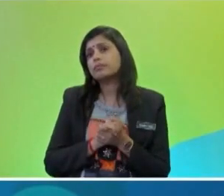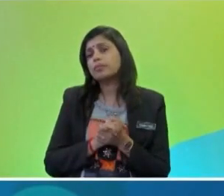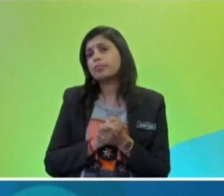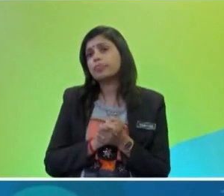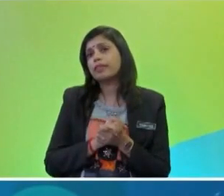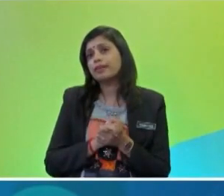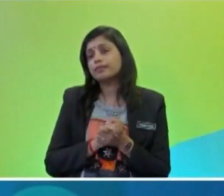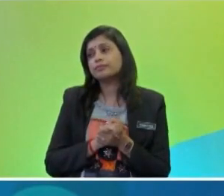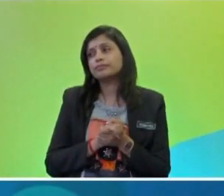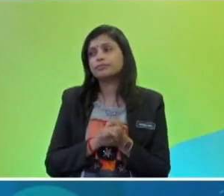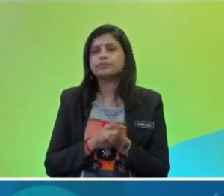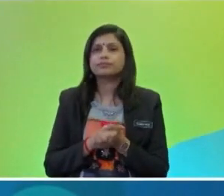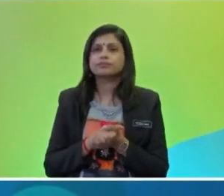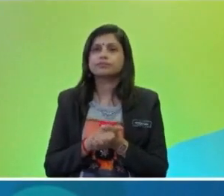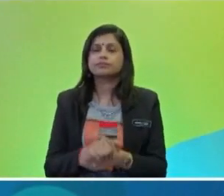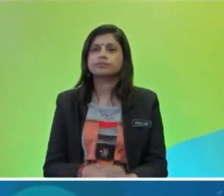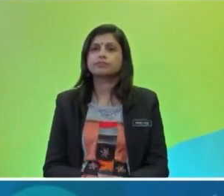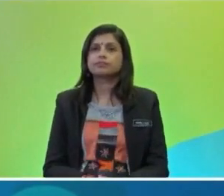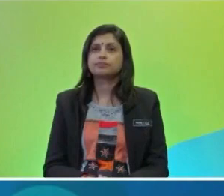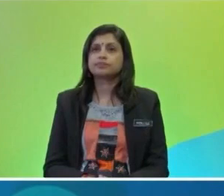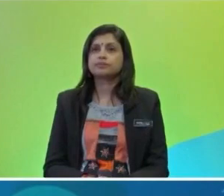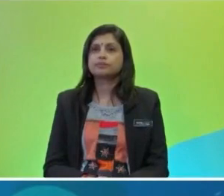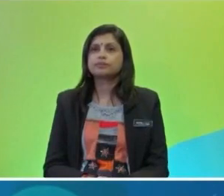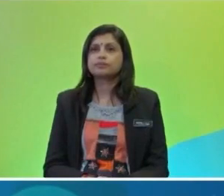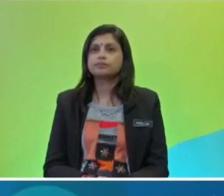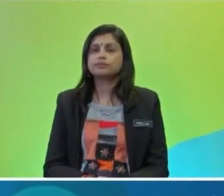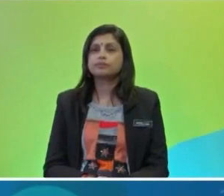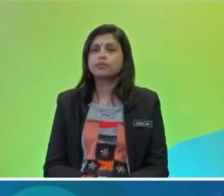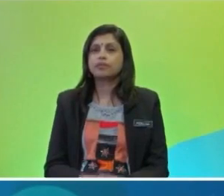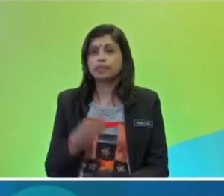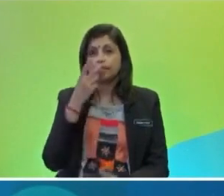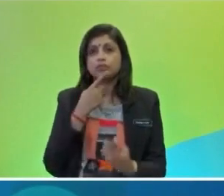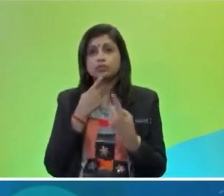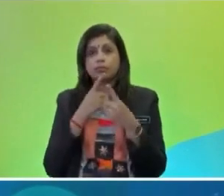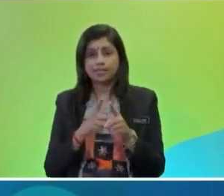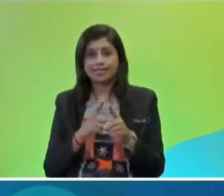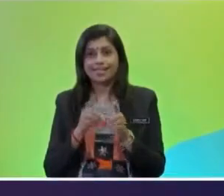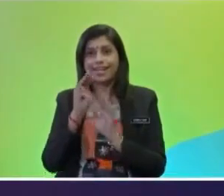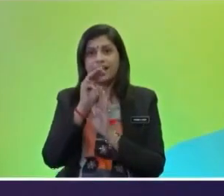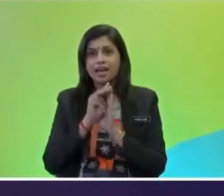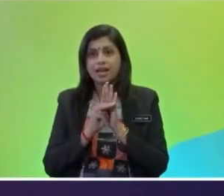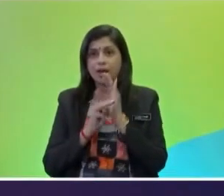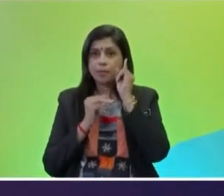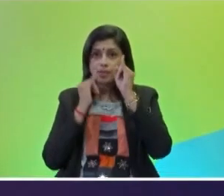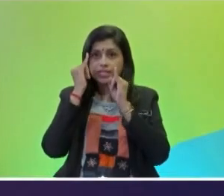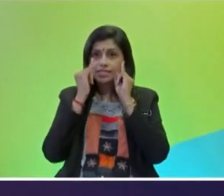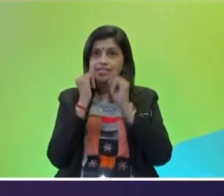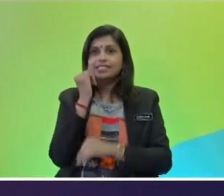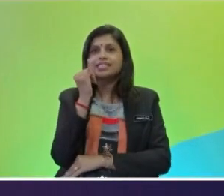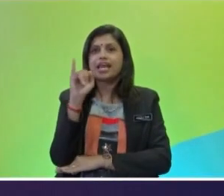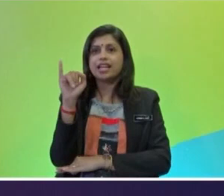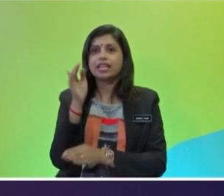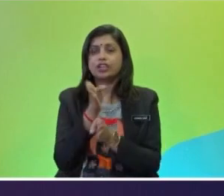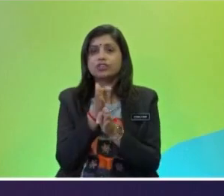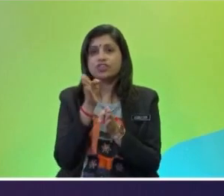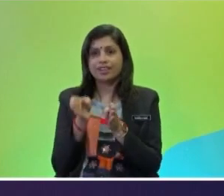pelbagai kaum duduk di rumah dan tengah makan. Okey, cuba lihat jawapan dia. Yes, tepat sekali